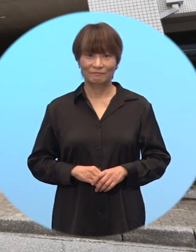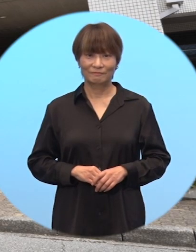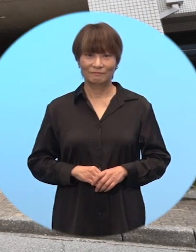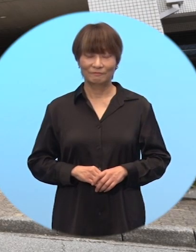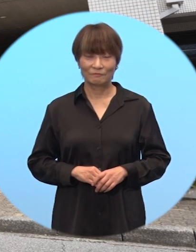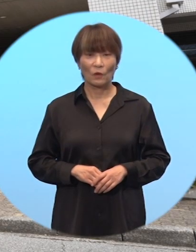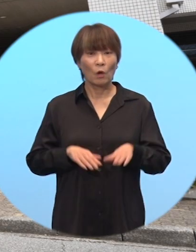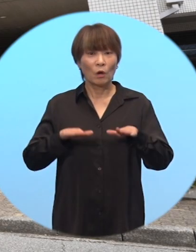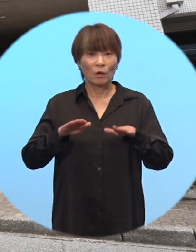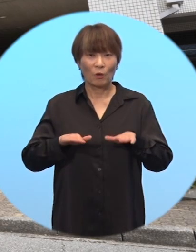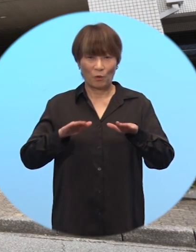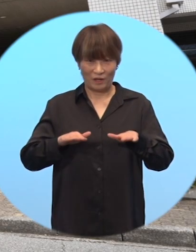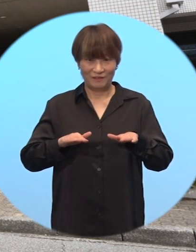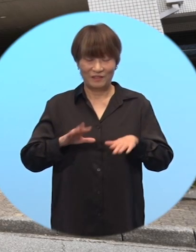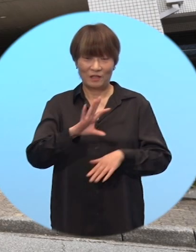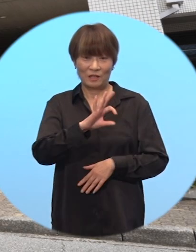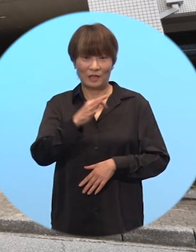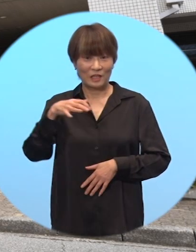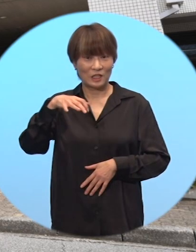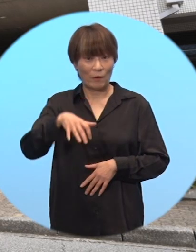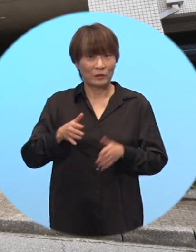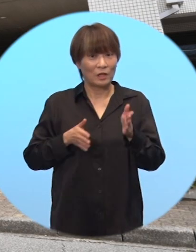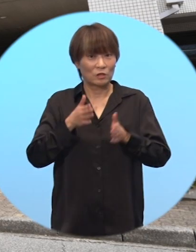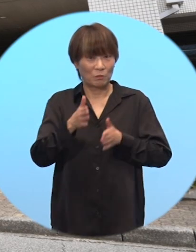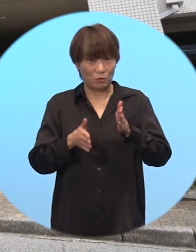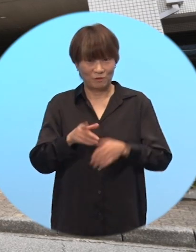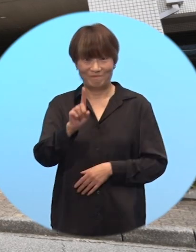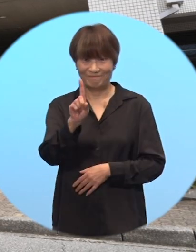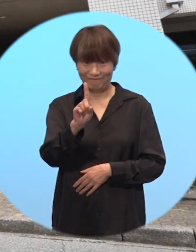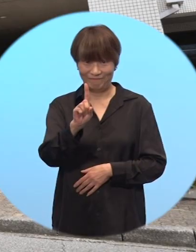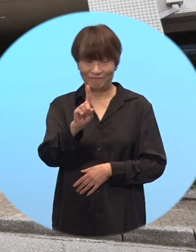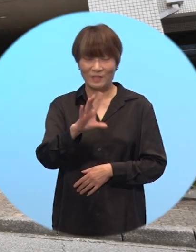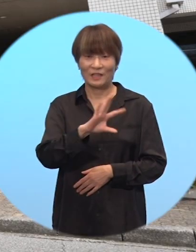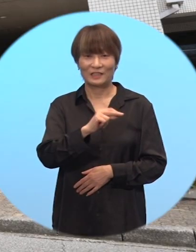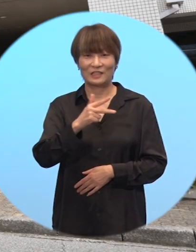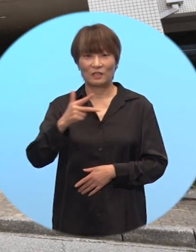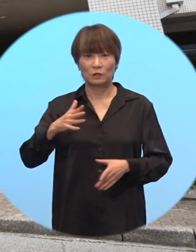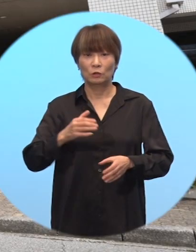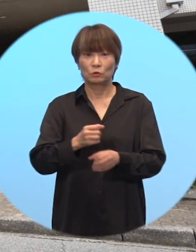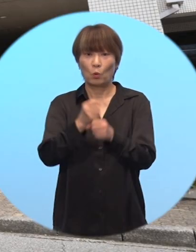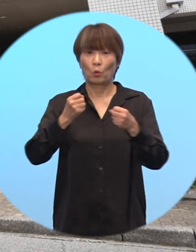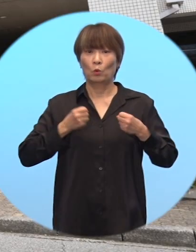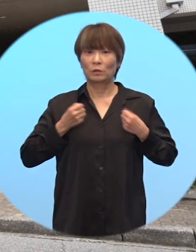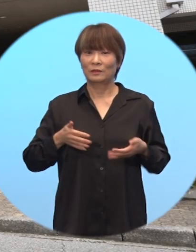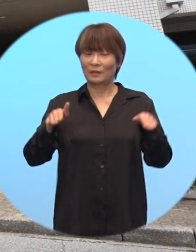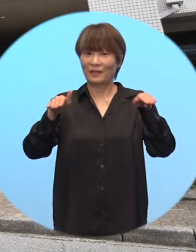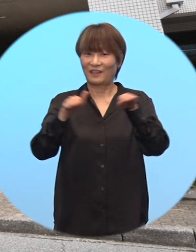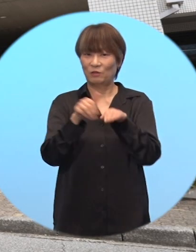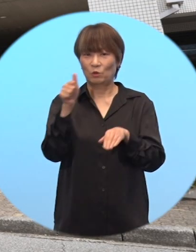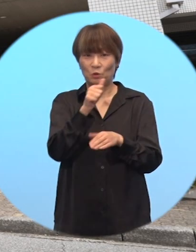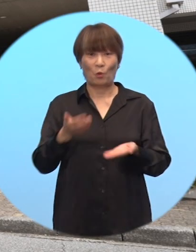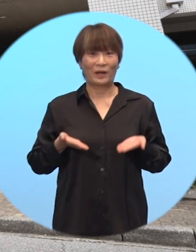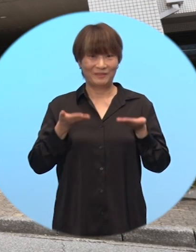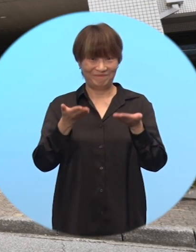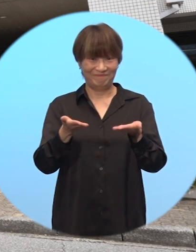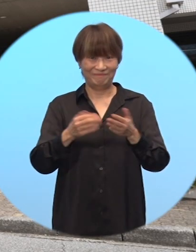今回の金沢でスポーツは金沢市総合体育館を紹介します。